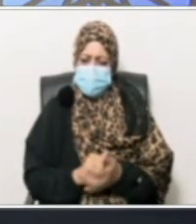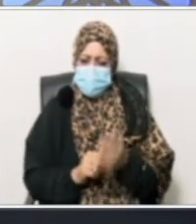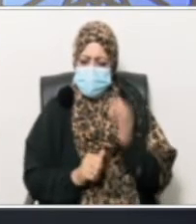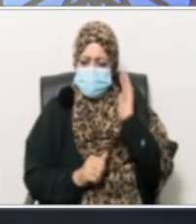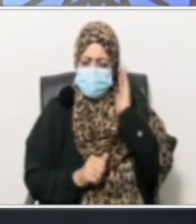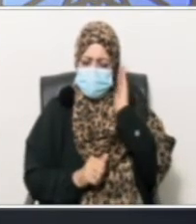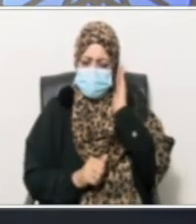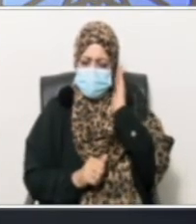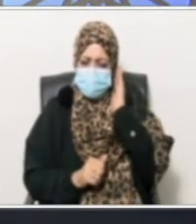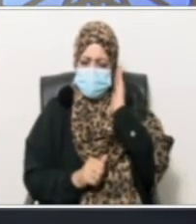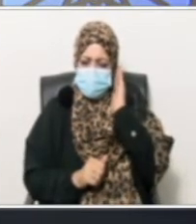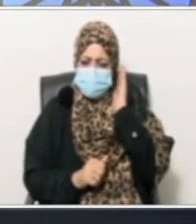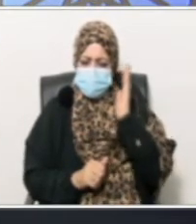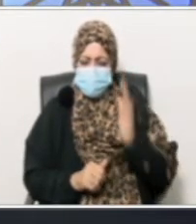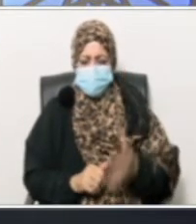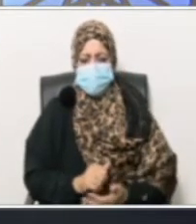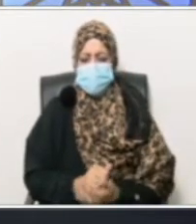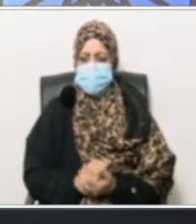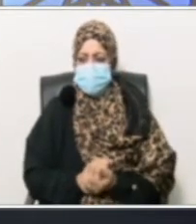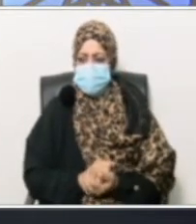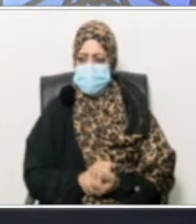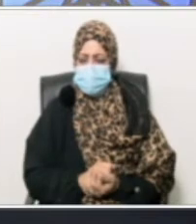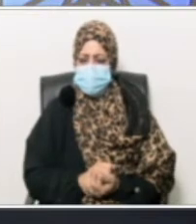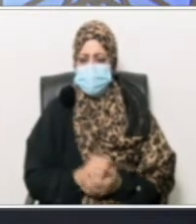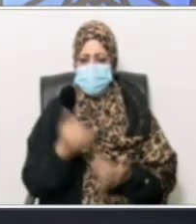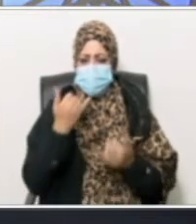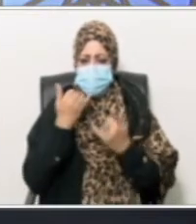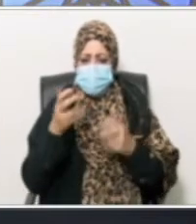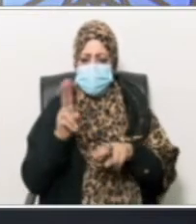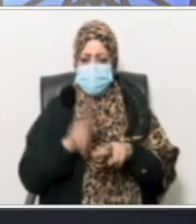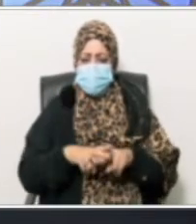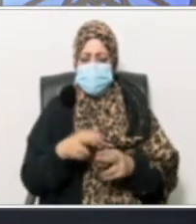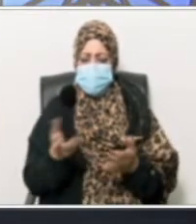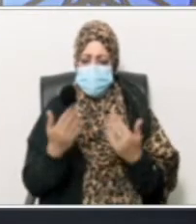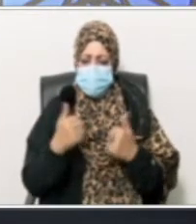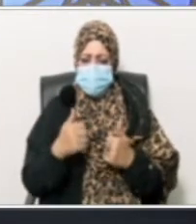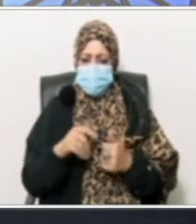معنا متصل ثاني ابو عمر من درنا.